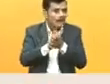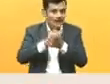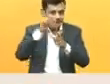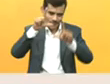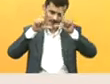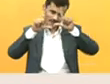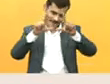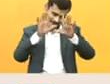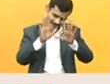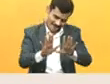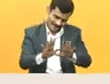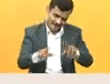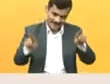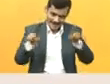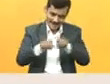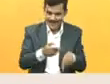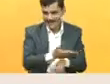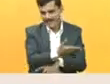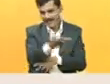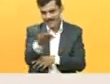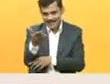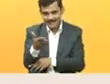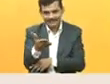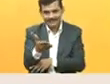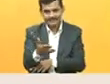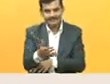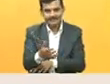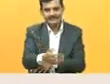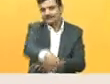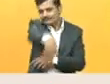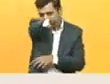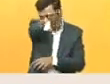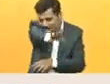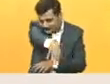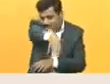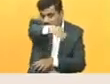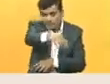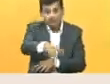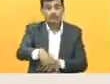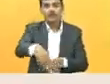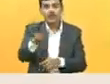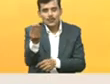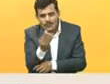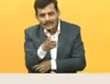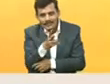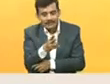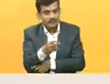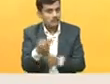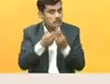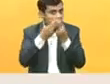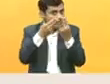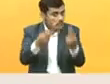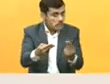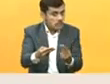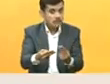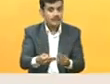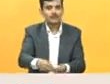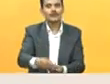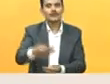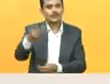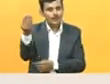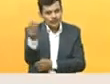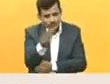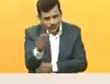देखी होगी। आपने जानवरों की वफादारी की कहानियां सुनी होगी। जानवर पालतू हो